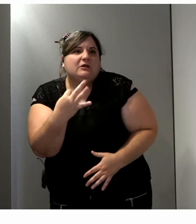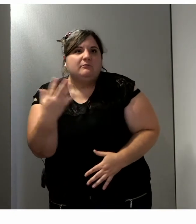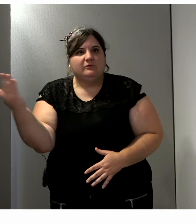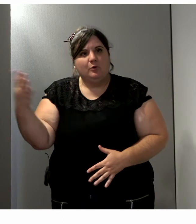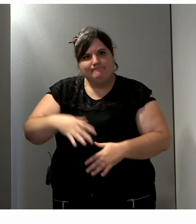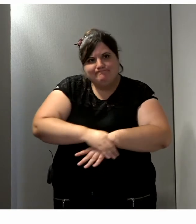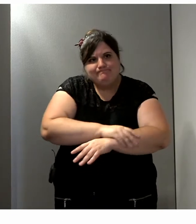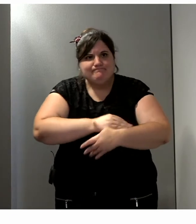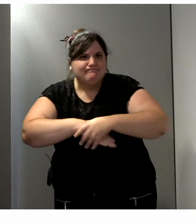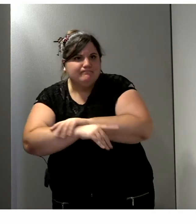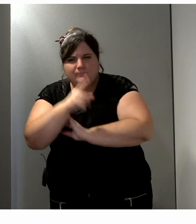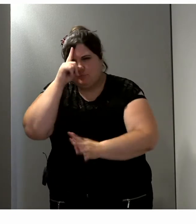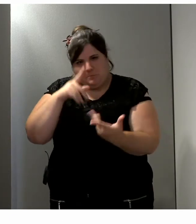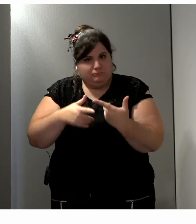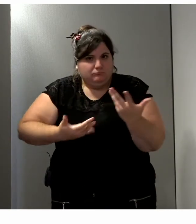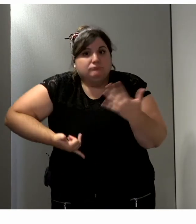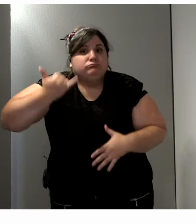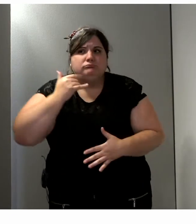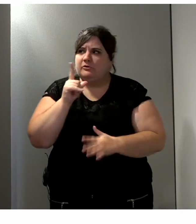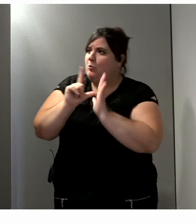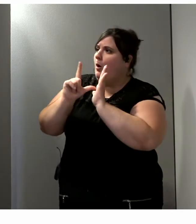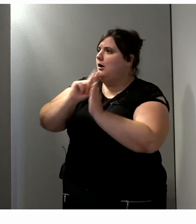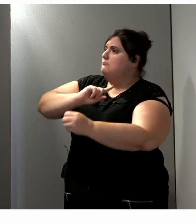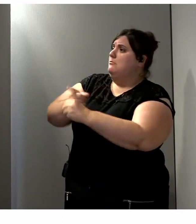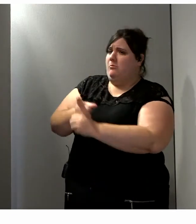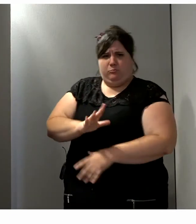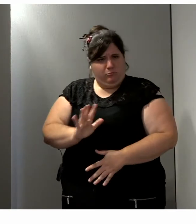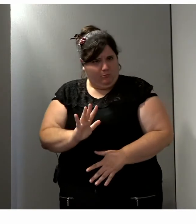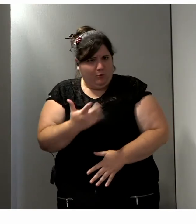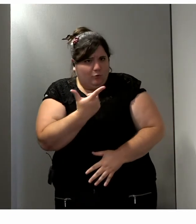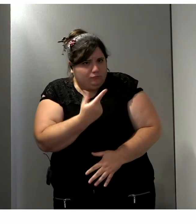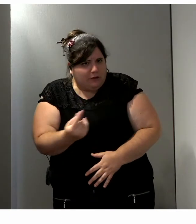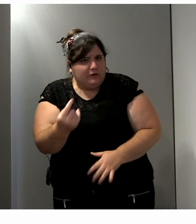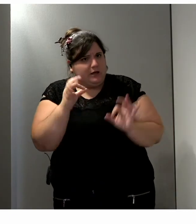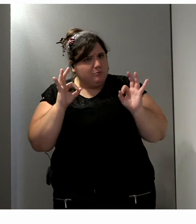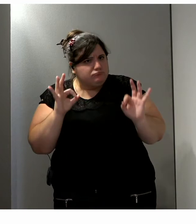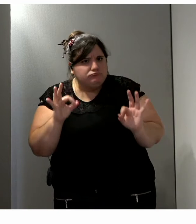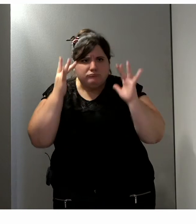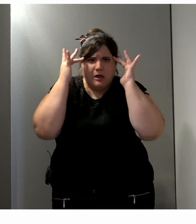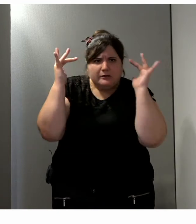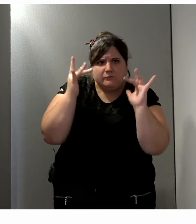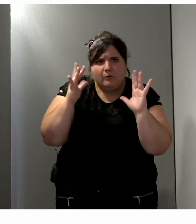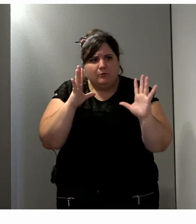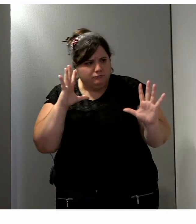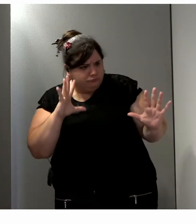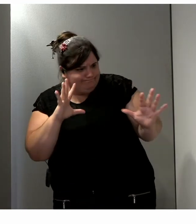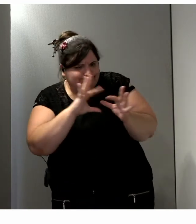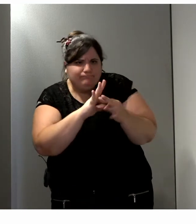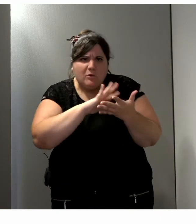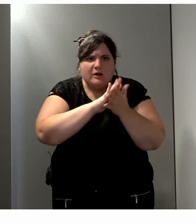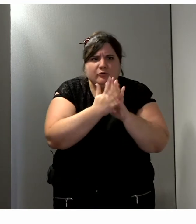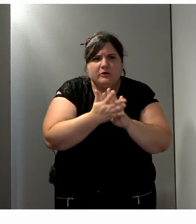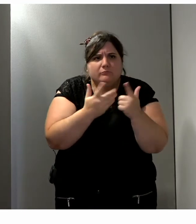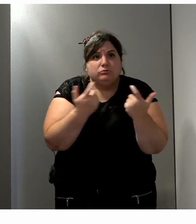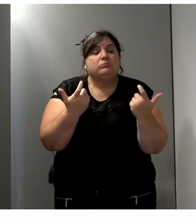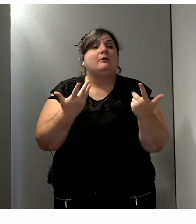acteurs sur une base volontaire, dans un partenariat intelligent avec vous, avec les associations, je le disais. Mais si